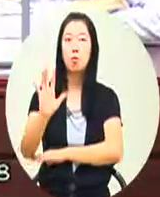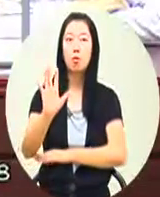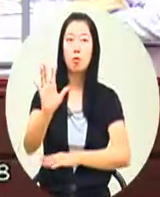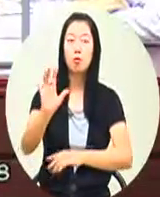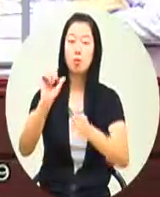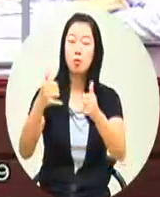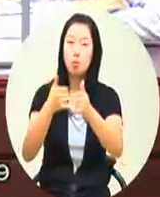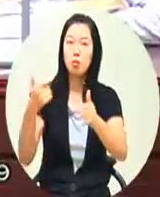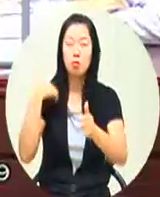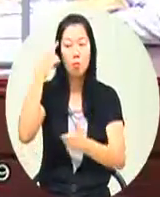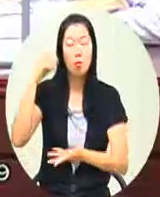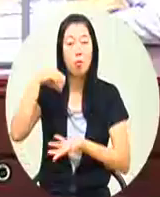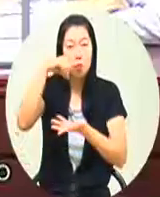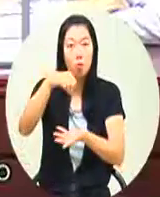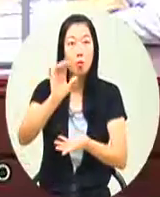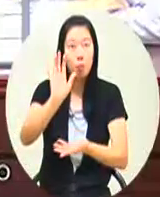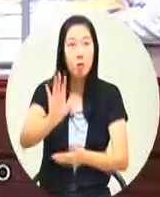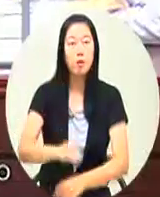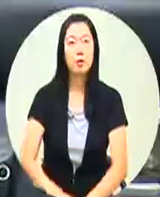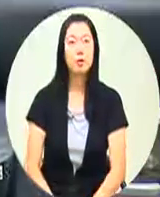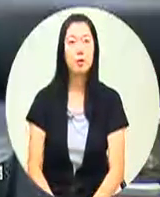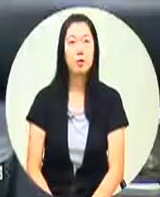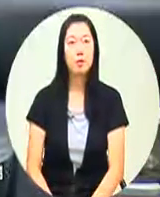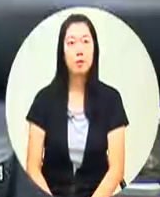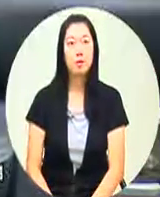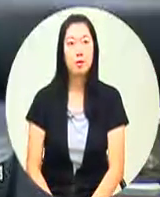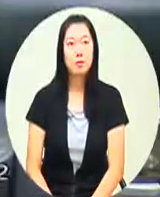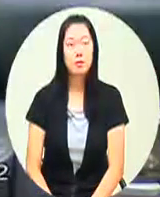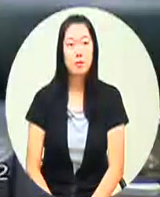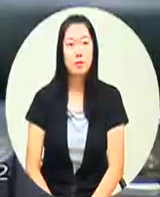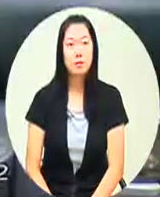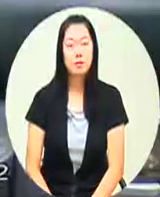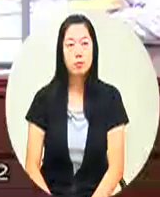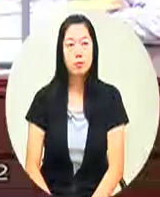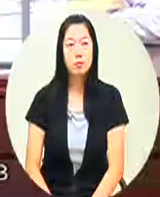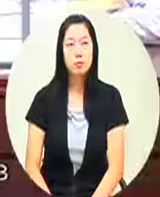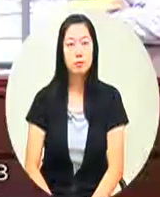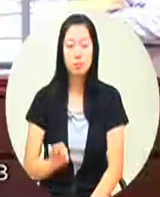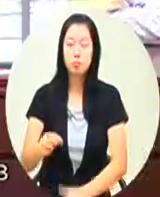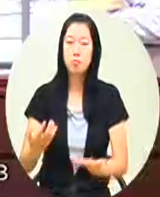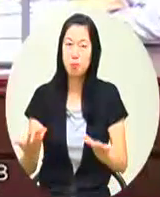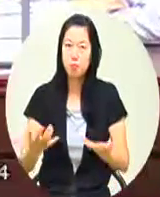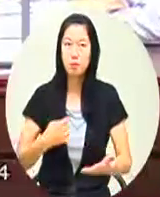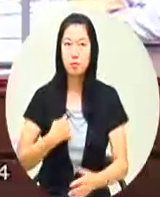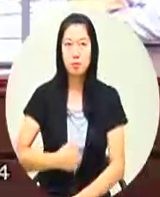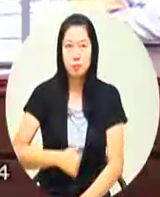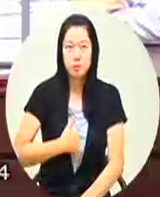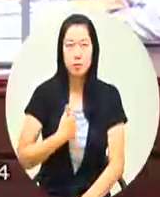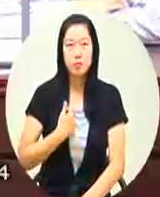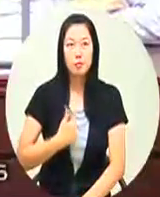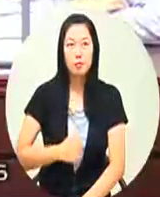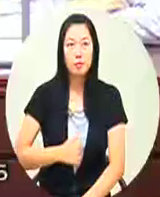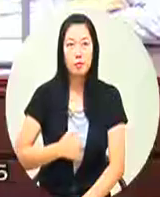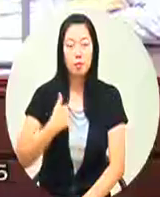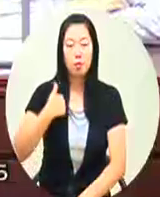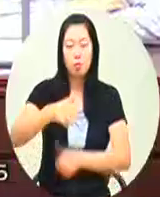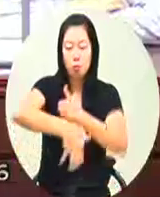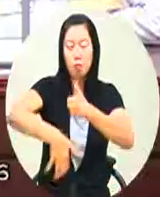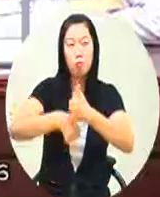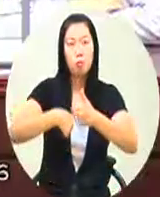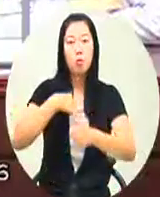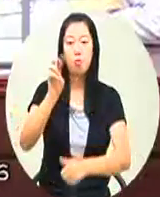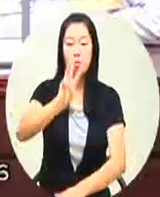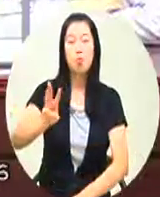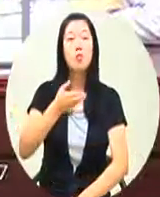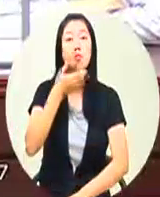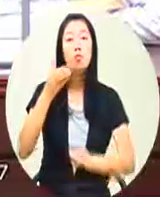表提出来的， 是啊，你看他也是民意代表啊， 对，跟议员这个部分真的是，我们真的是局里面，我们水利局真的